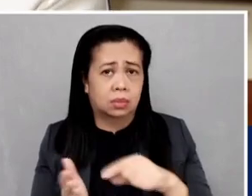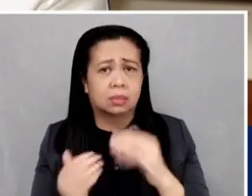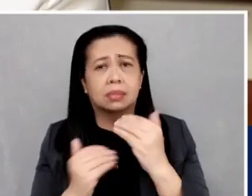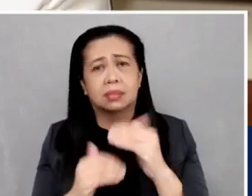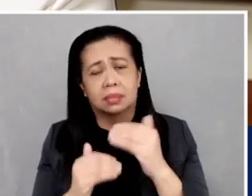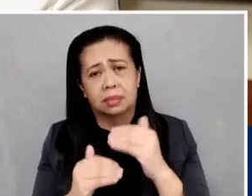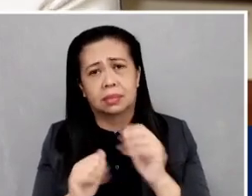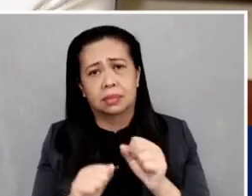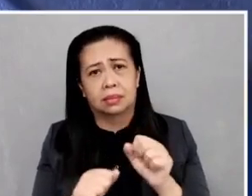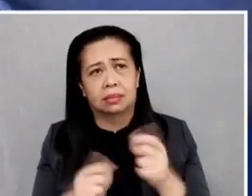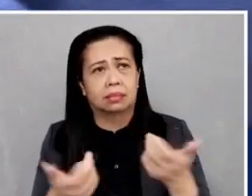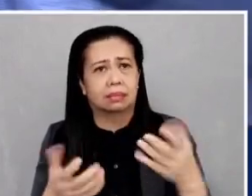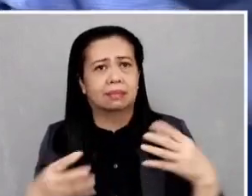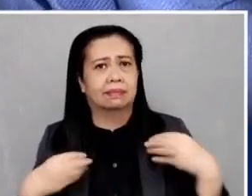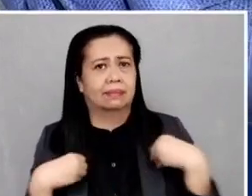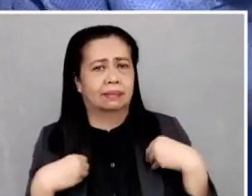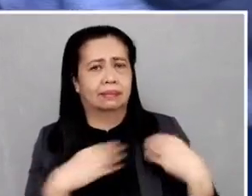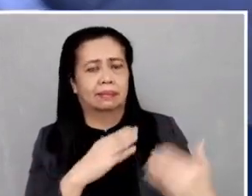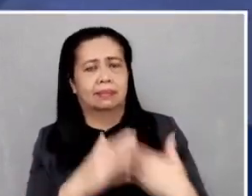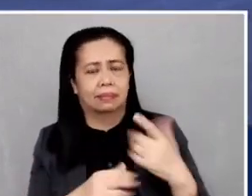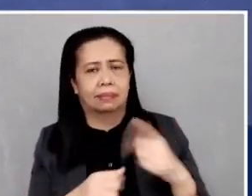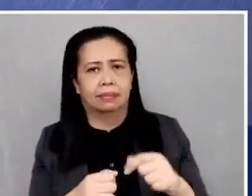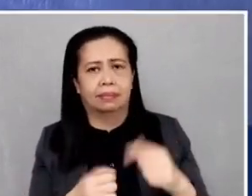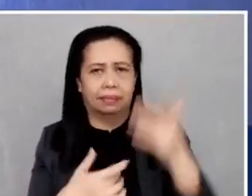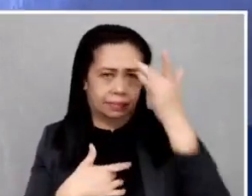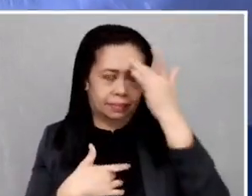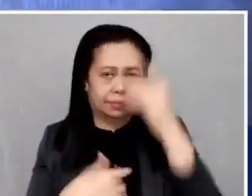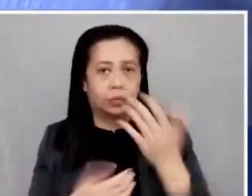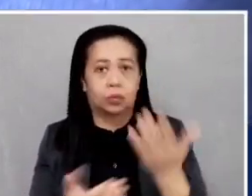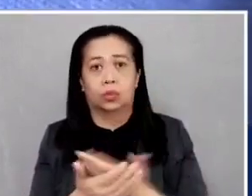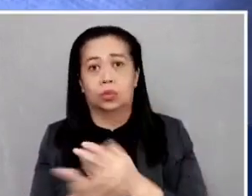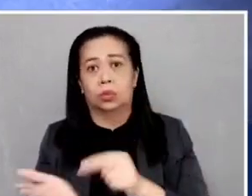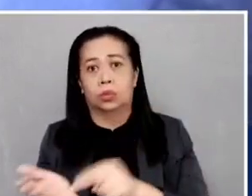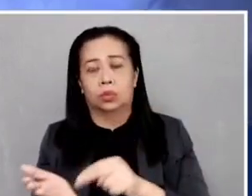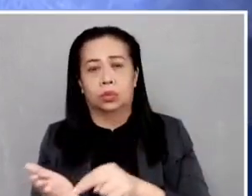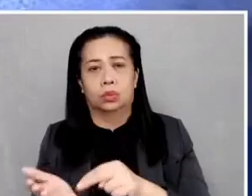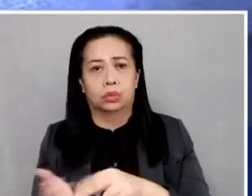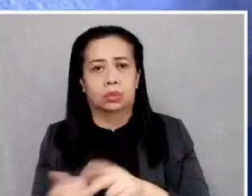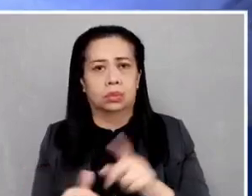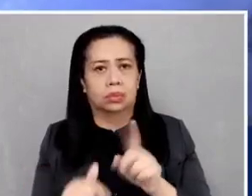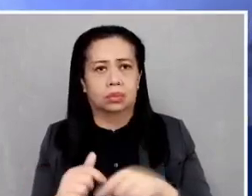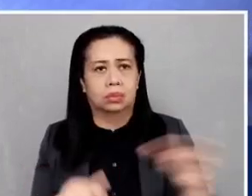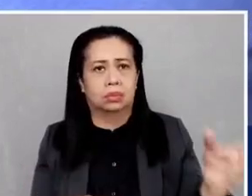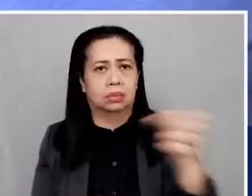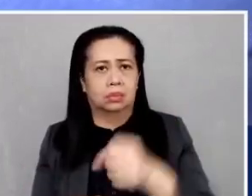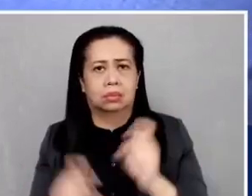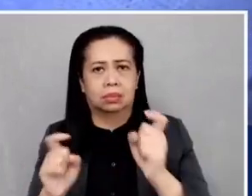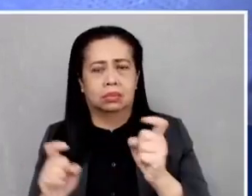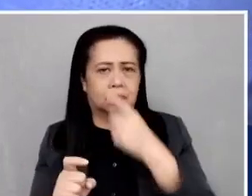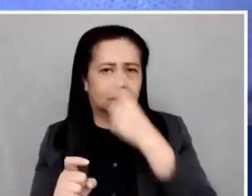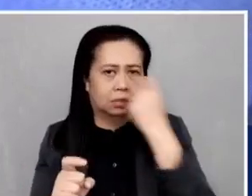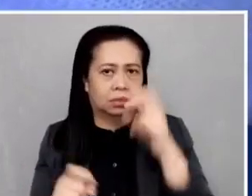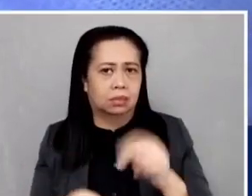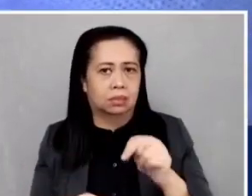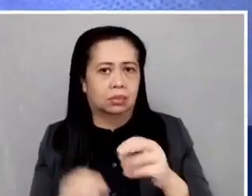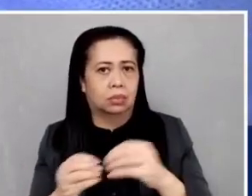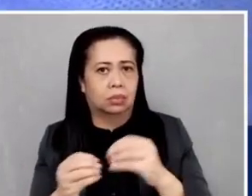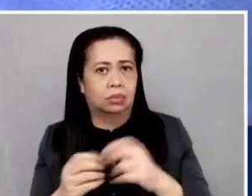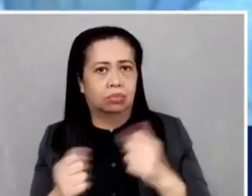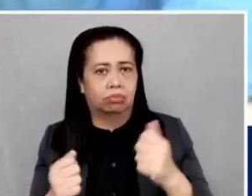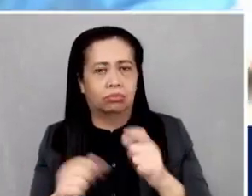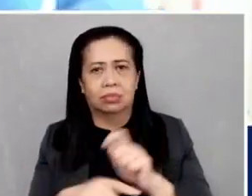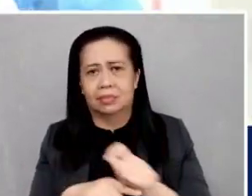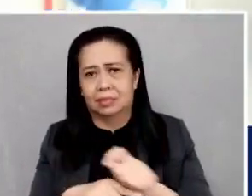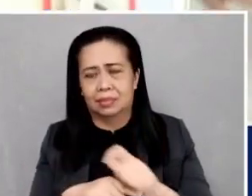ang pag-a-admit namin. Okay. Ang mga bagong nurses naman, hindi rin ma-deploy agad dahil kailangan pa ng hands-on